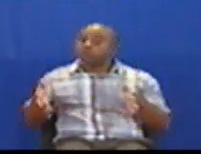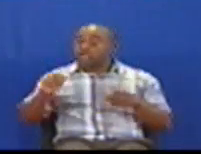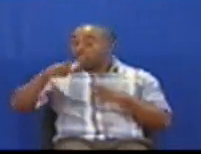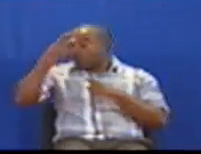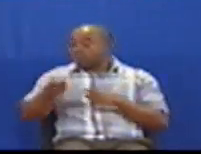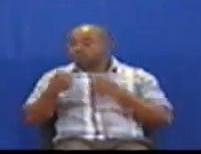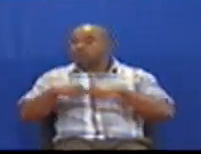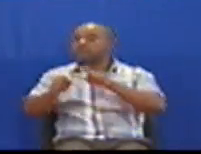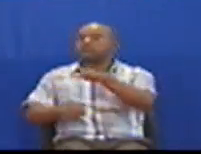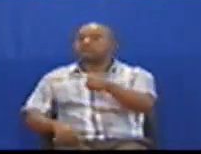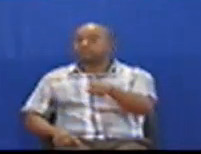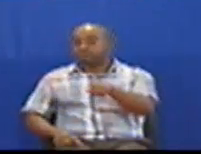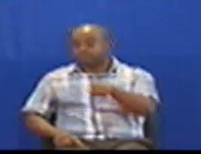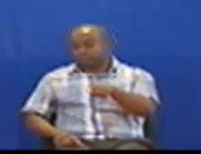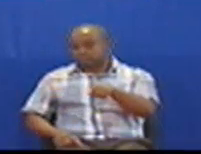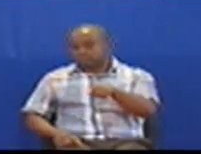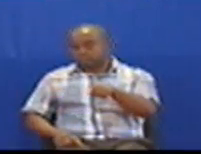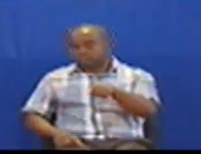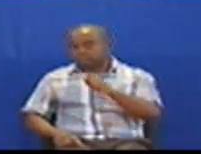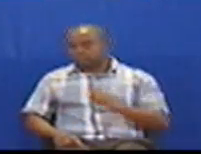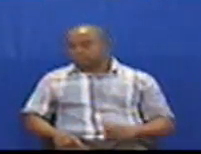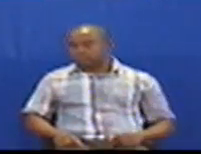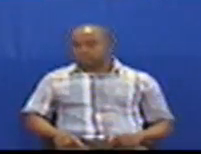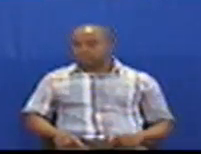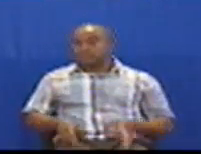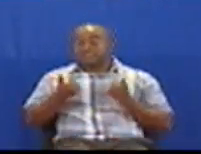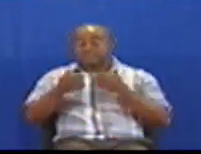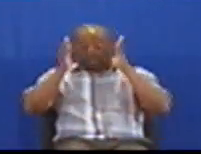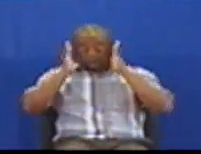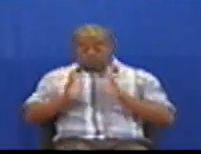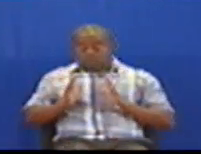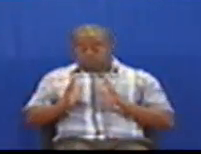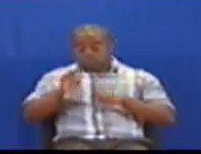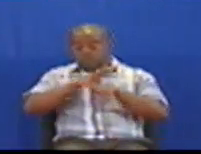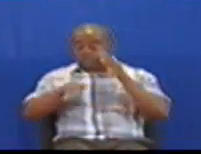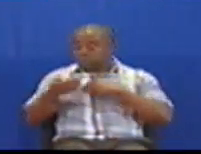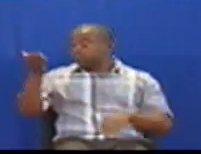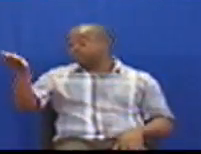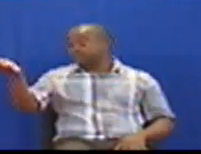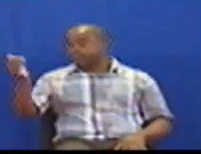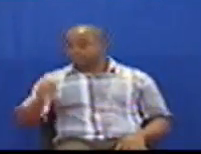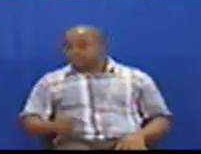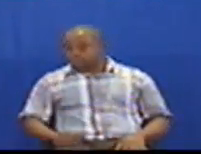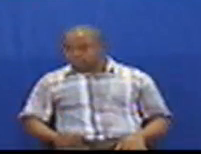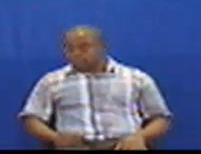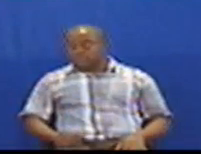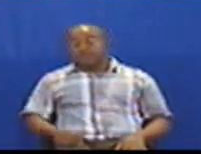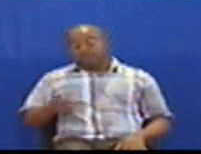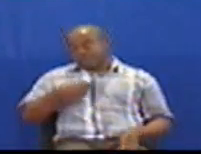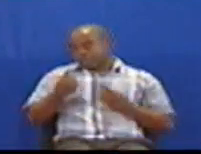wao sawa sawa na ile kazi ambayo wamepewa. Mheshimiwa Naibu Spika, niende kwenye swala